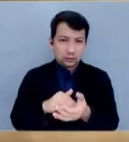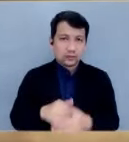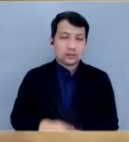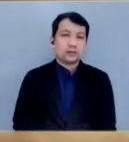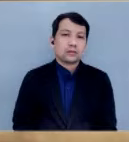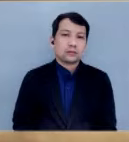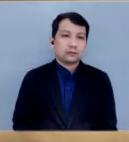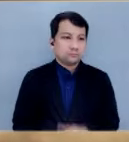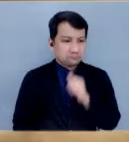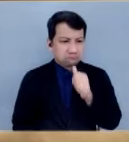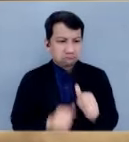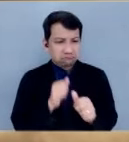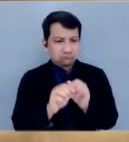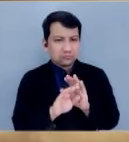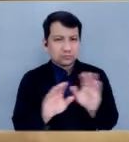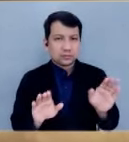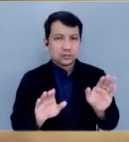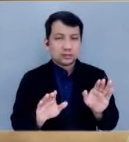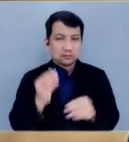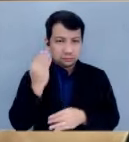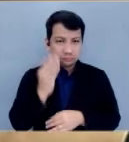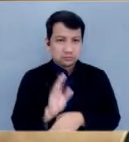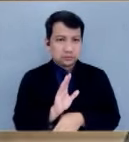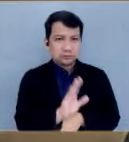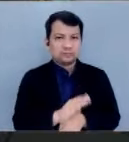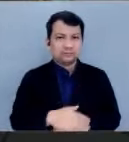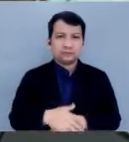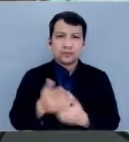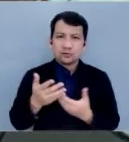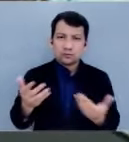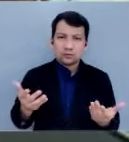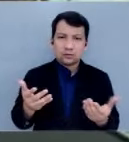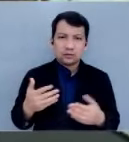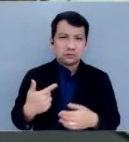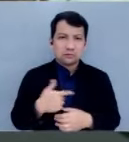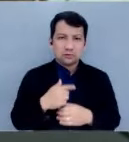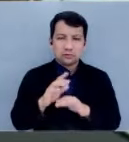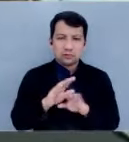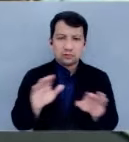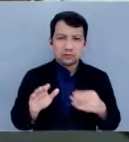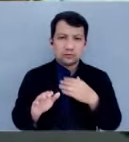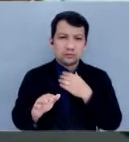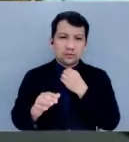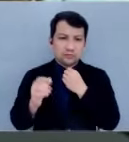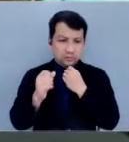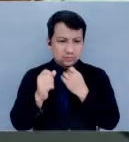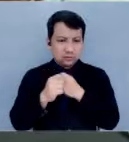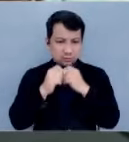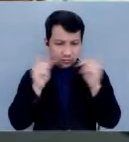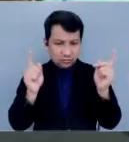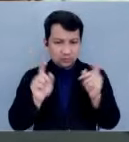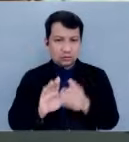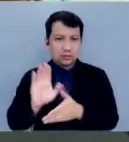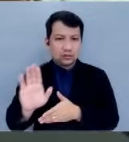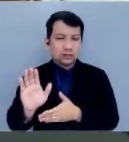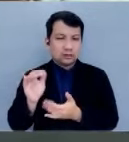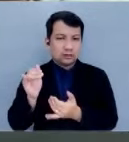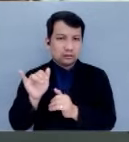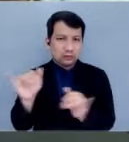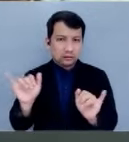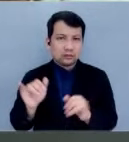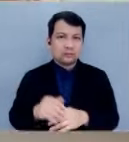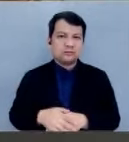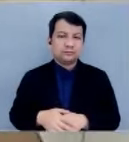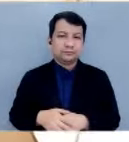naman ang mga inarestong suspect. Wala pong lukas ng droga. Bigla lang po nagulat na lang ako na doon sila. Pinakuha ba droga sila? Wala